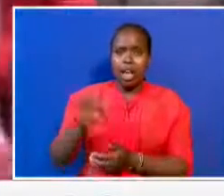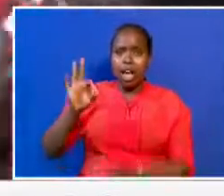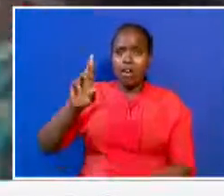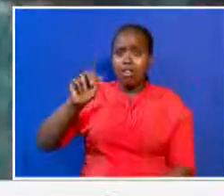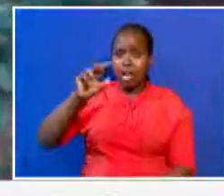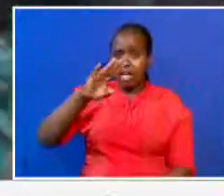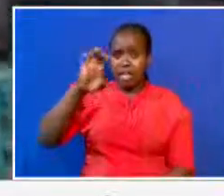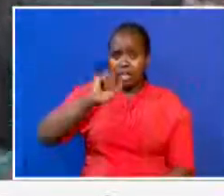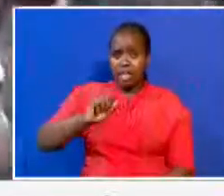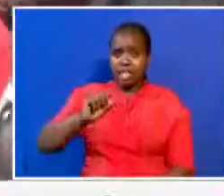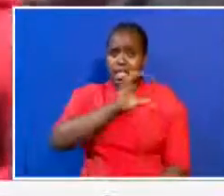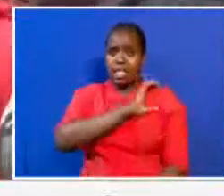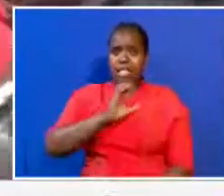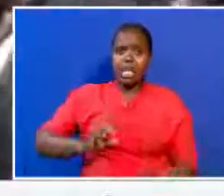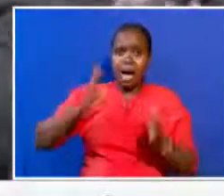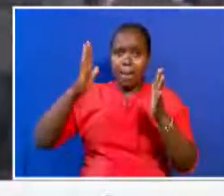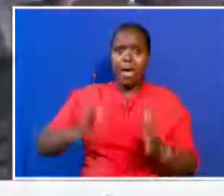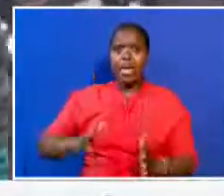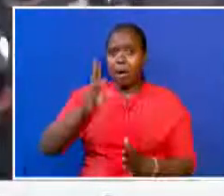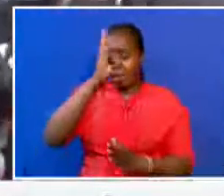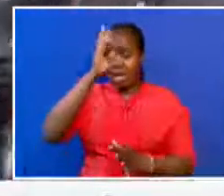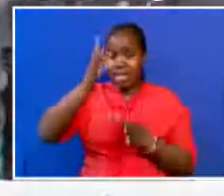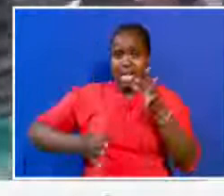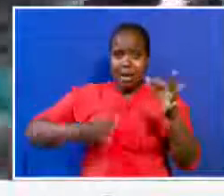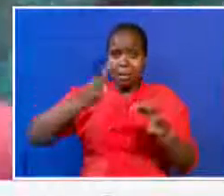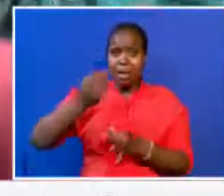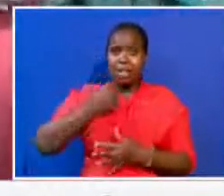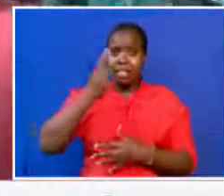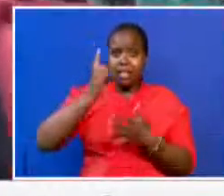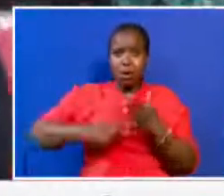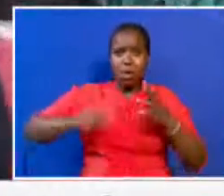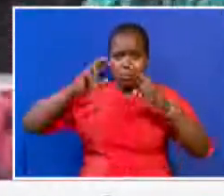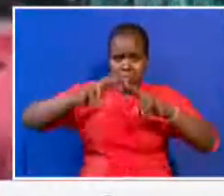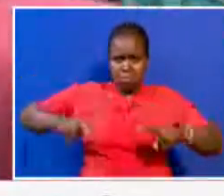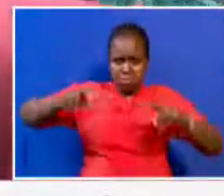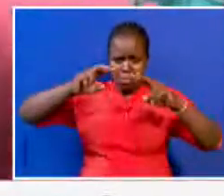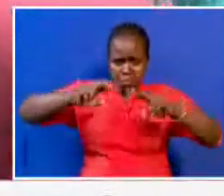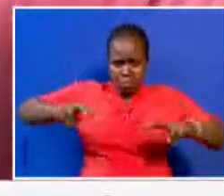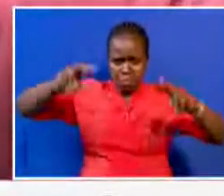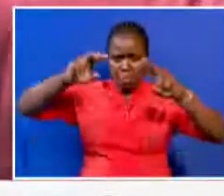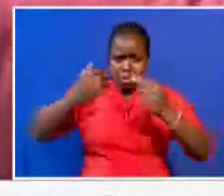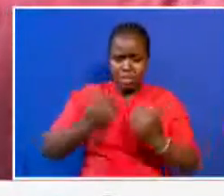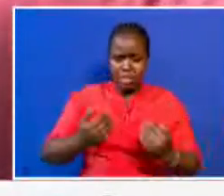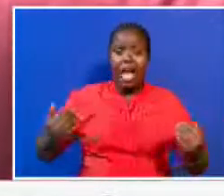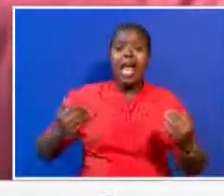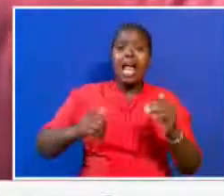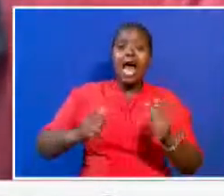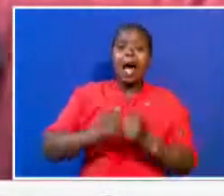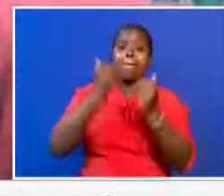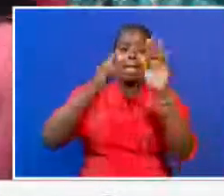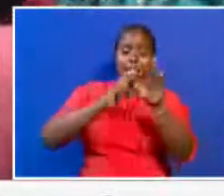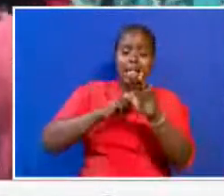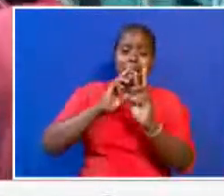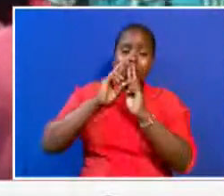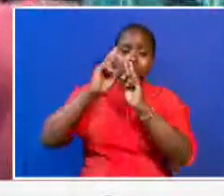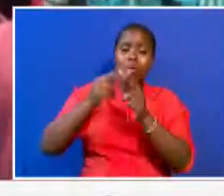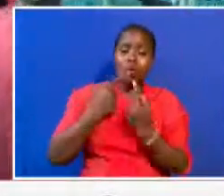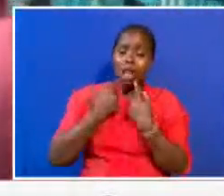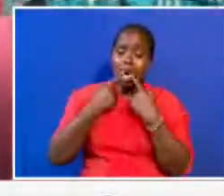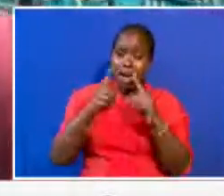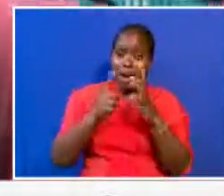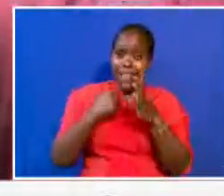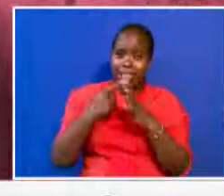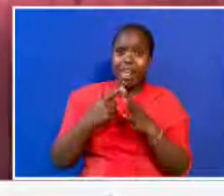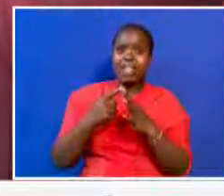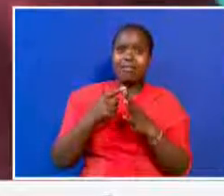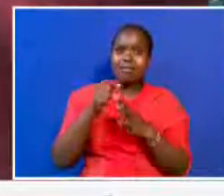ambaye ni kamanda wa polisi wa kaunti ndogo ya Embakasi alidai kwa uchunguzi wa kumtafuta Michelle ulianza pindi tu ripoti ilipopigwa, na